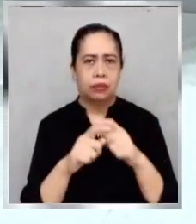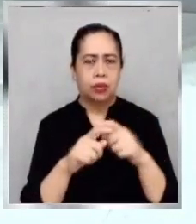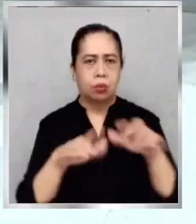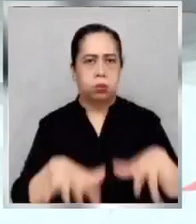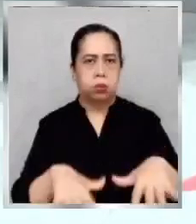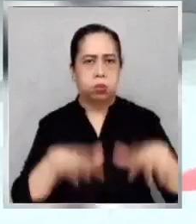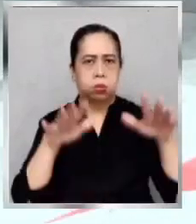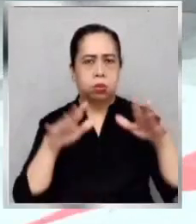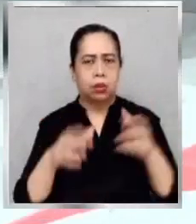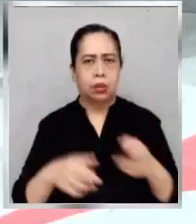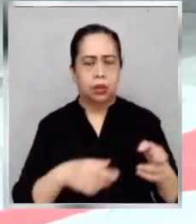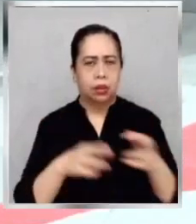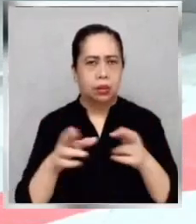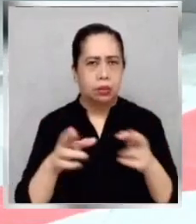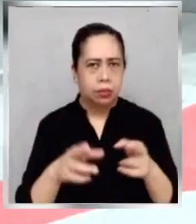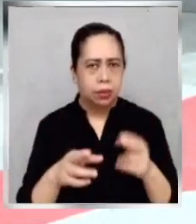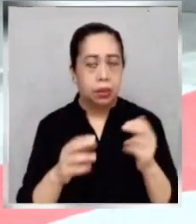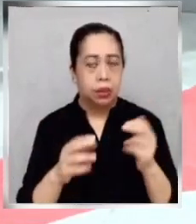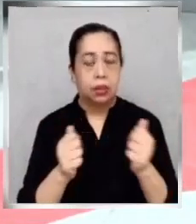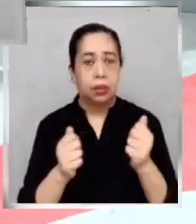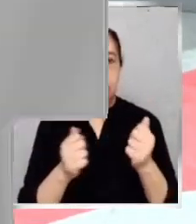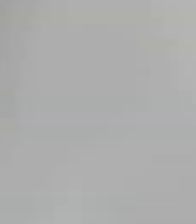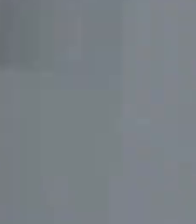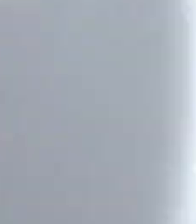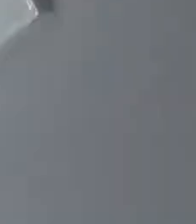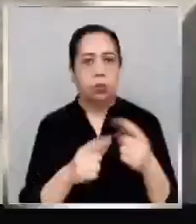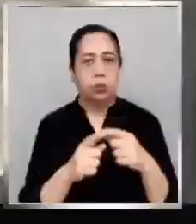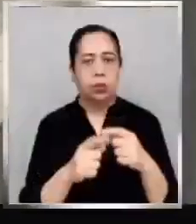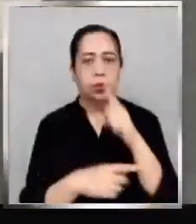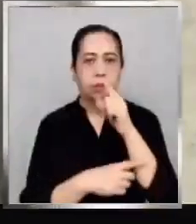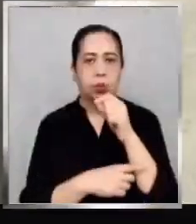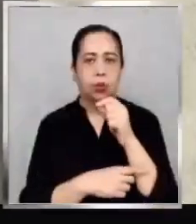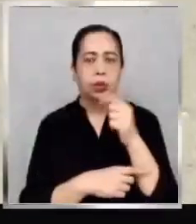ilog. Pinaaksyonan yan sa sumbungan ng bayan.